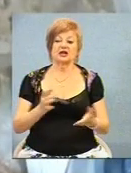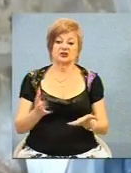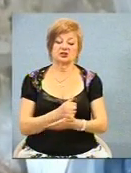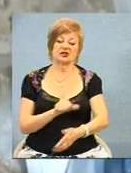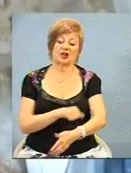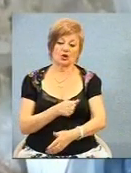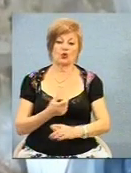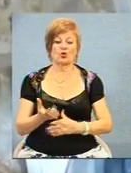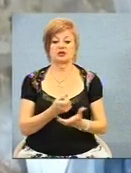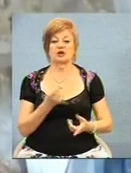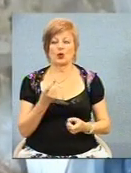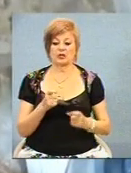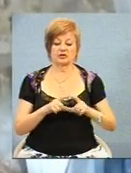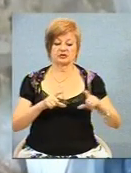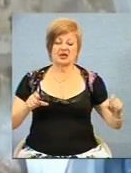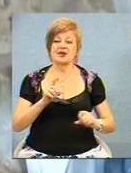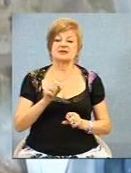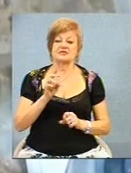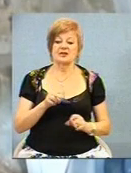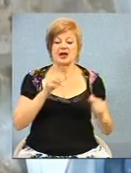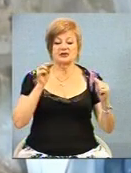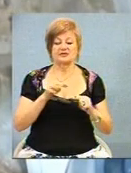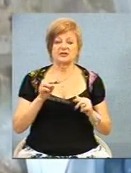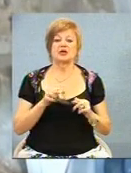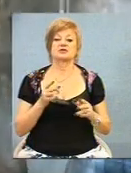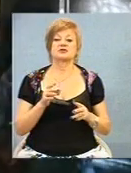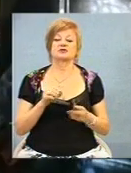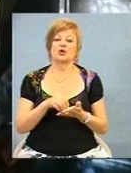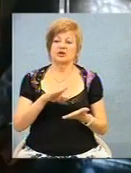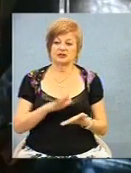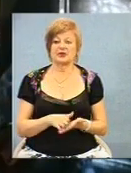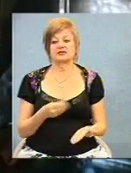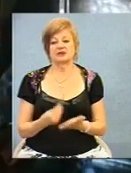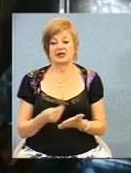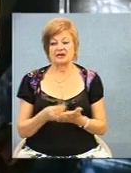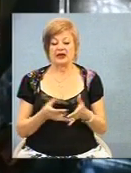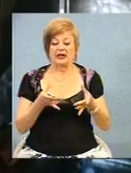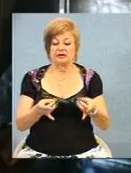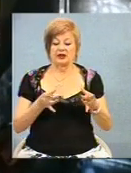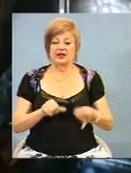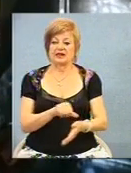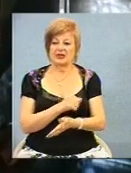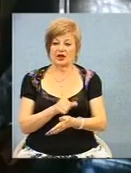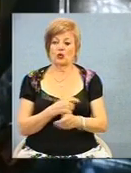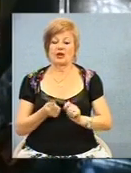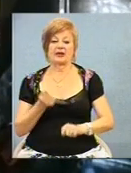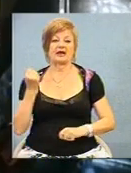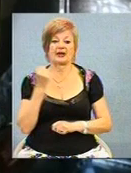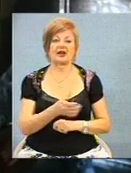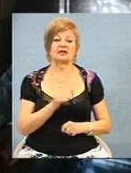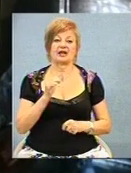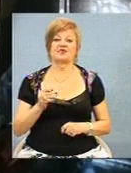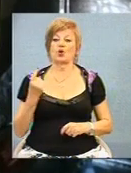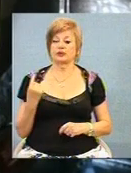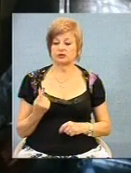зброю, державні номерні автомобільні знаки, свідоцтва про реєстрацію, гроші, а також згортки з метамфетаміном і гранату F1.